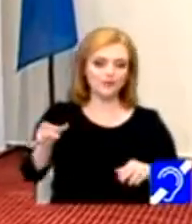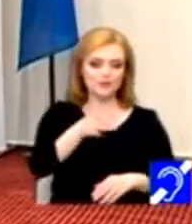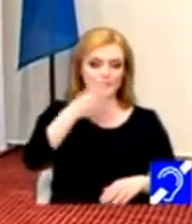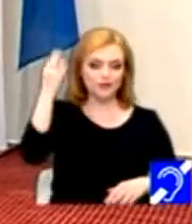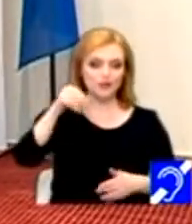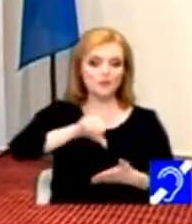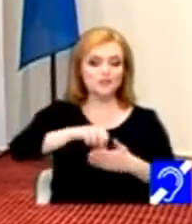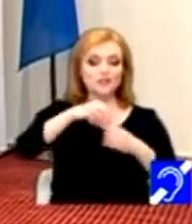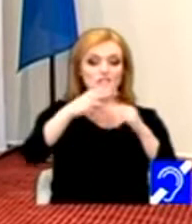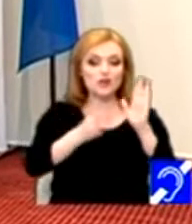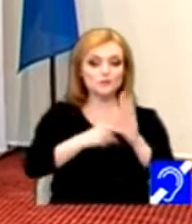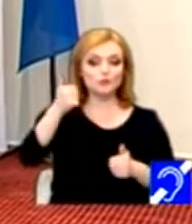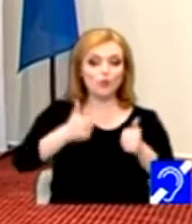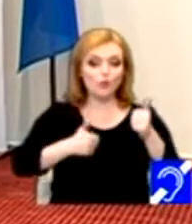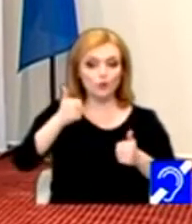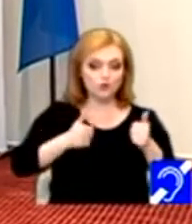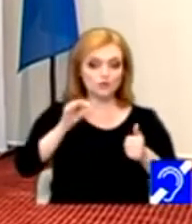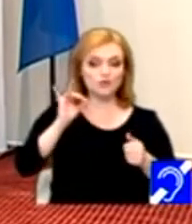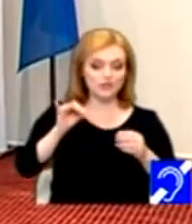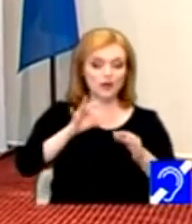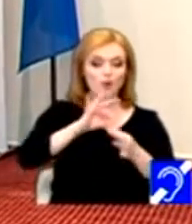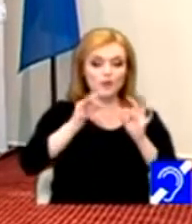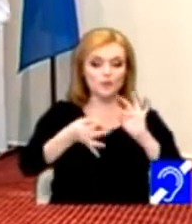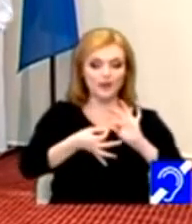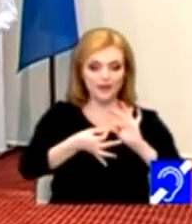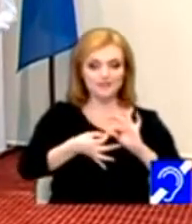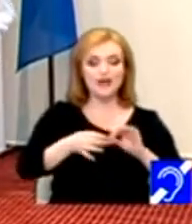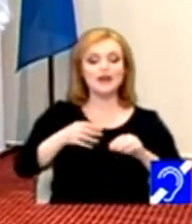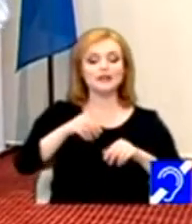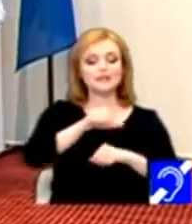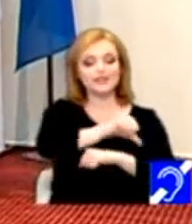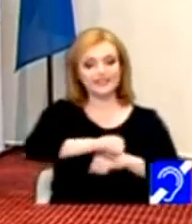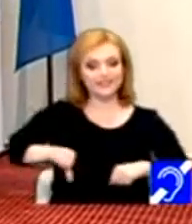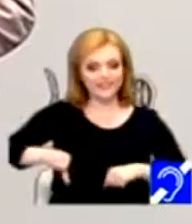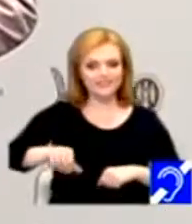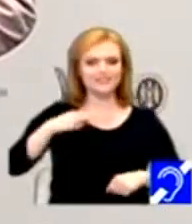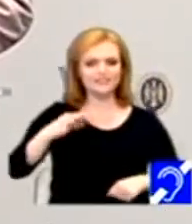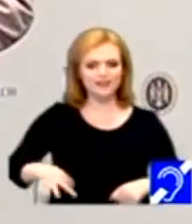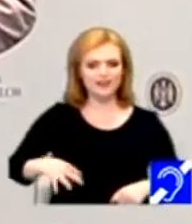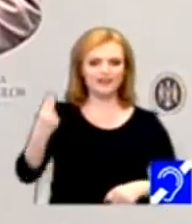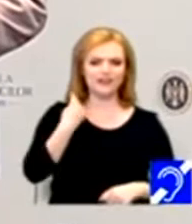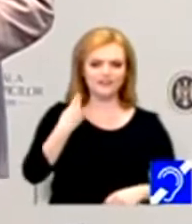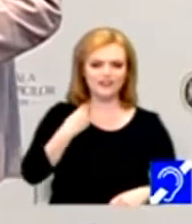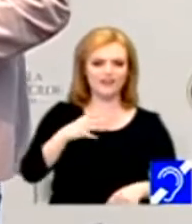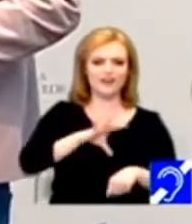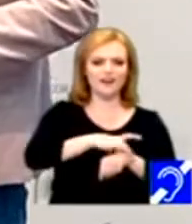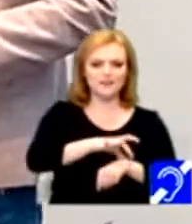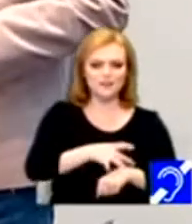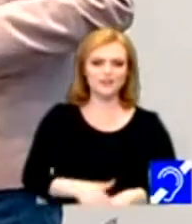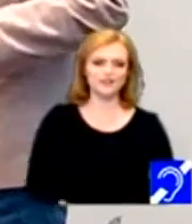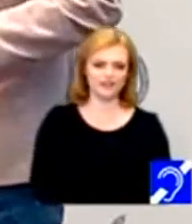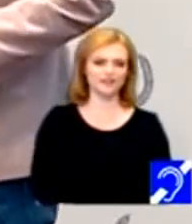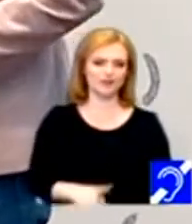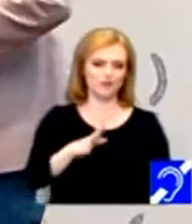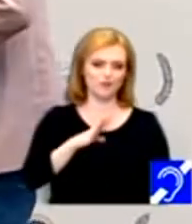și internaționale care s-au desfășurat în SUA, Cipru, Marea Britanie, Letonia, Israel, Franța, Qatar sau Azerbaijan. Victor